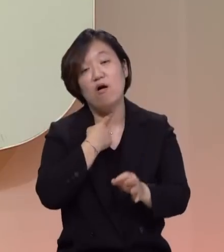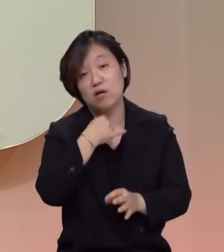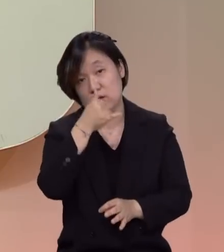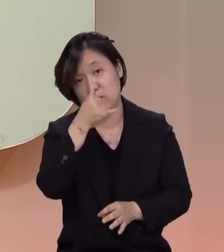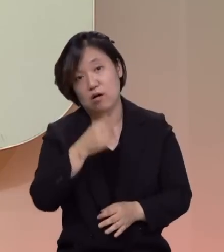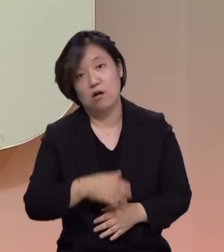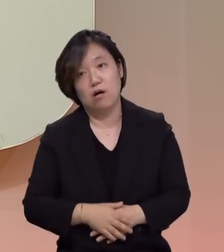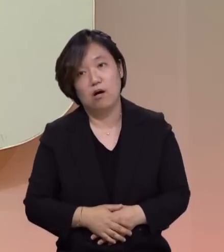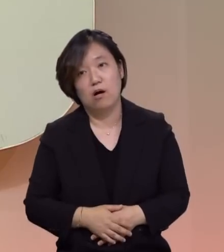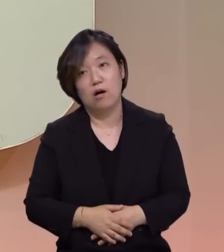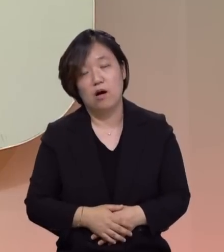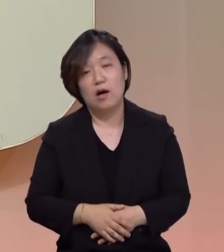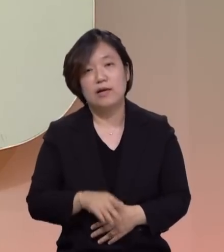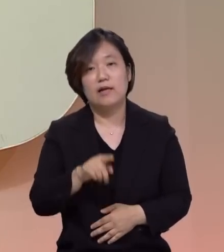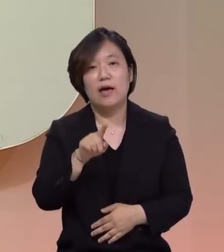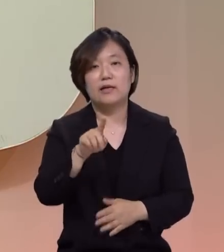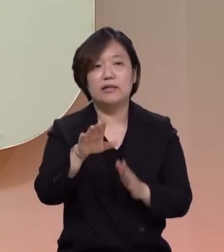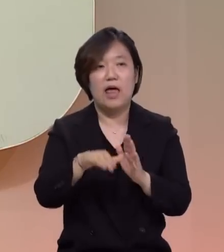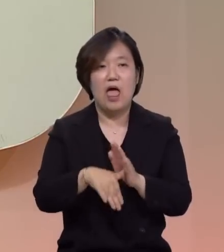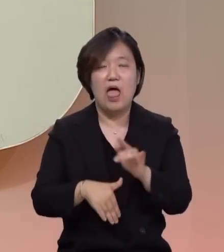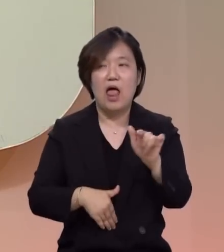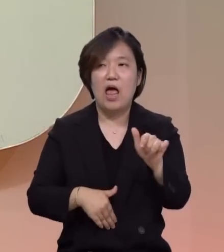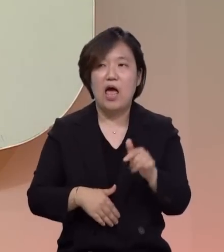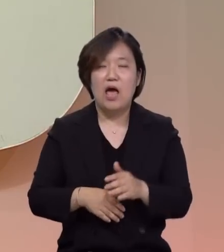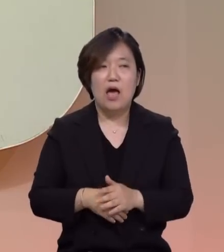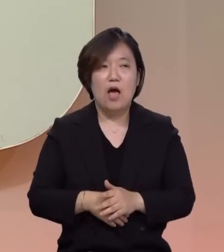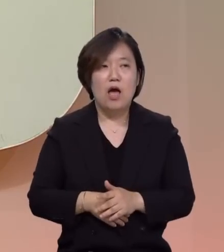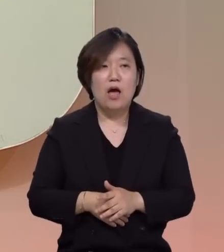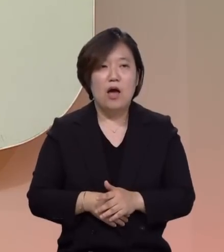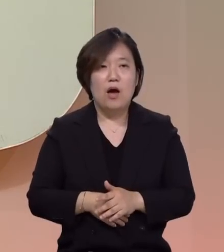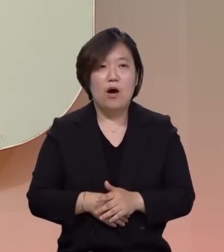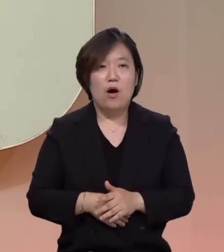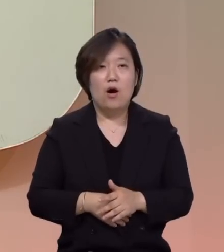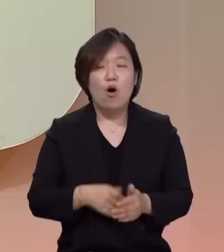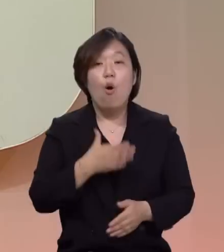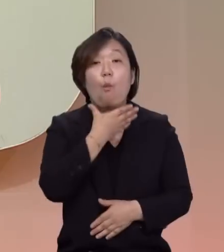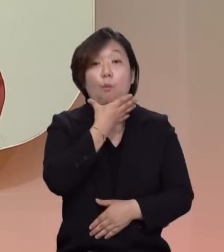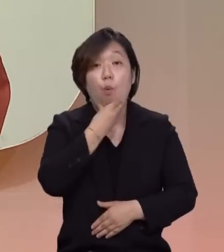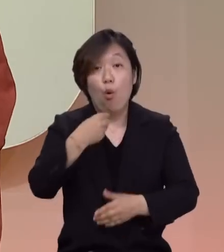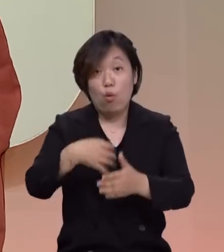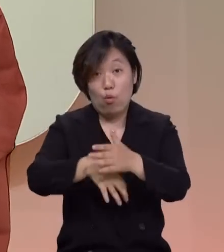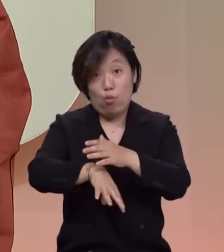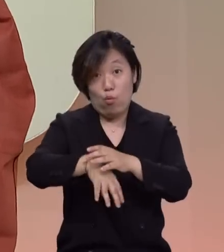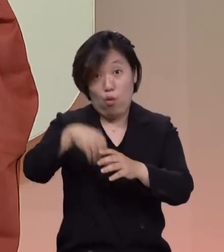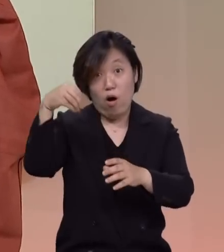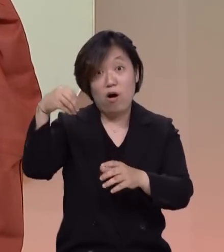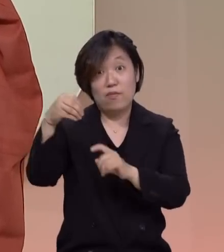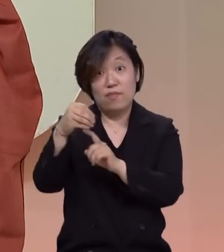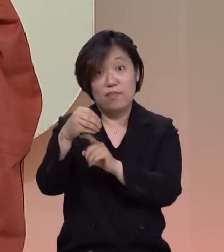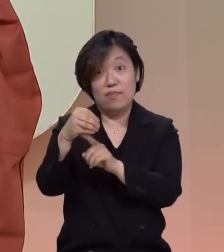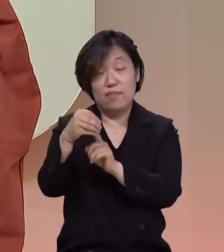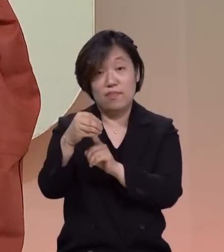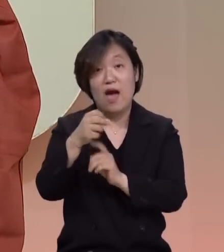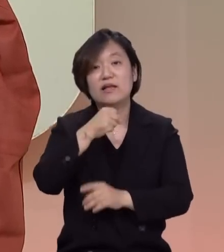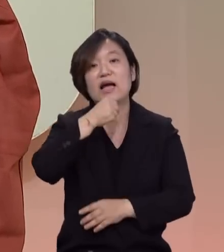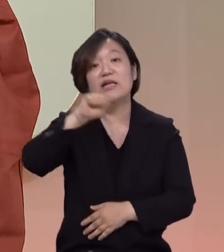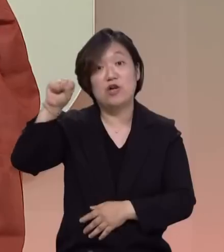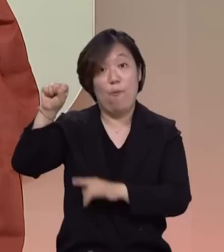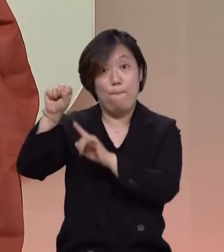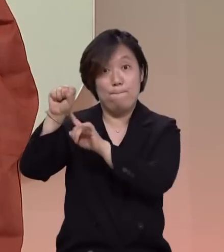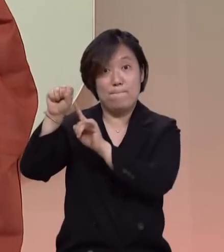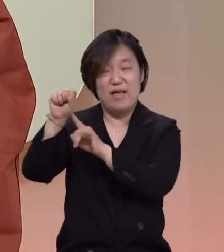역대로 역대로 큰 복권에 단점이 돼서 어마어마한